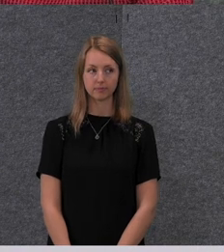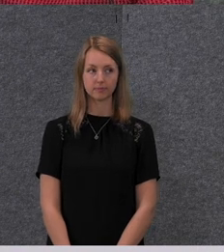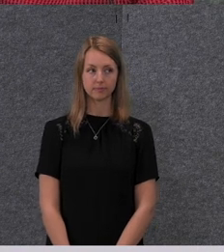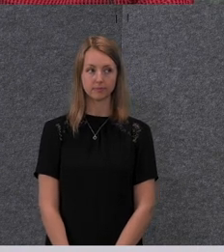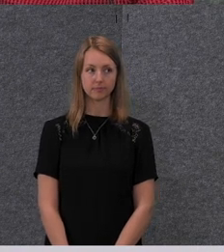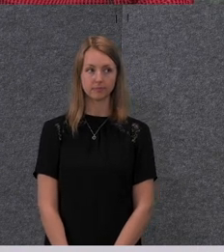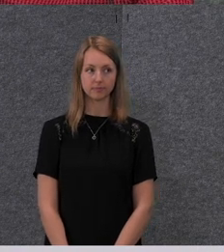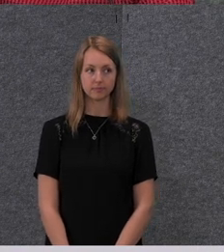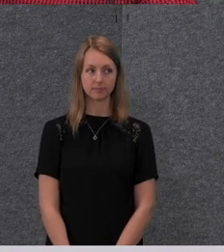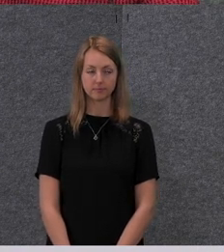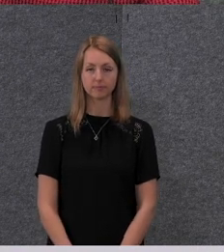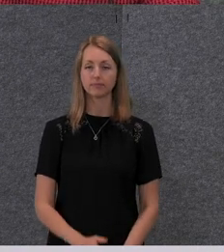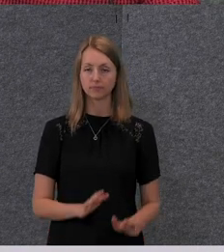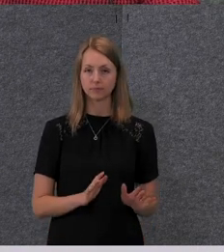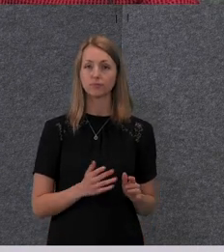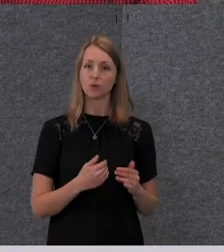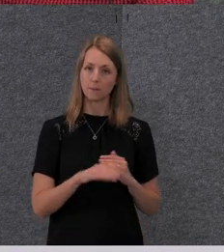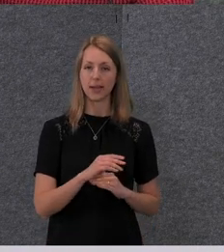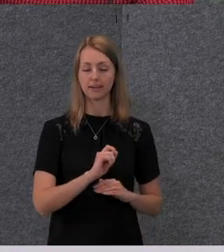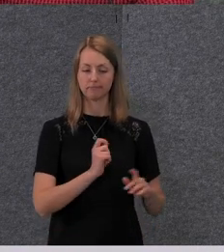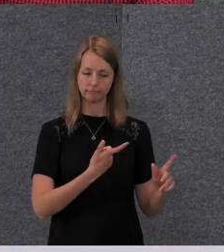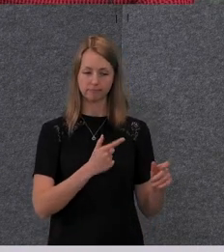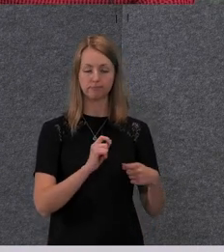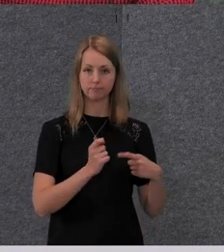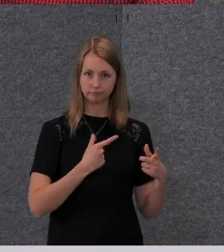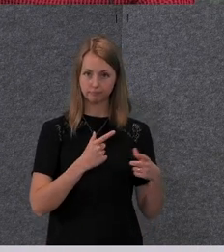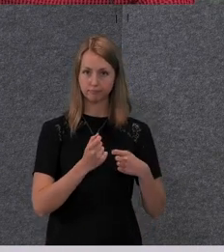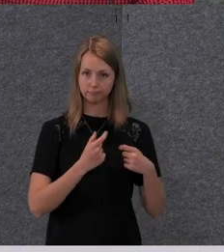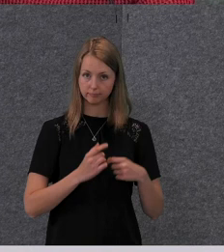Trudelt immer nach und nach einige Stimmen ein.